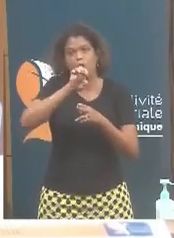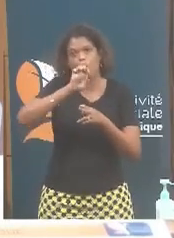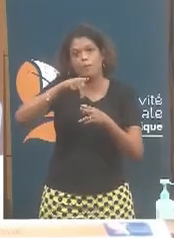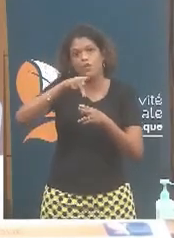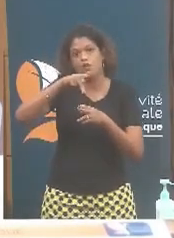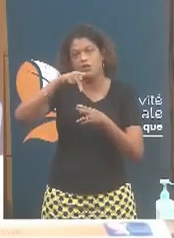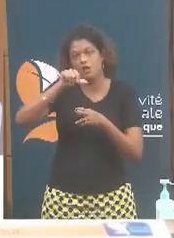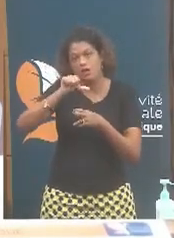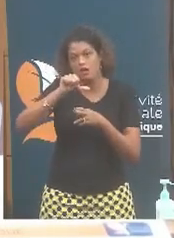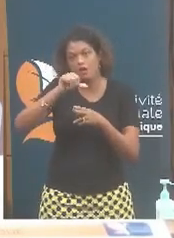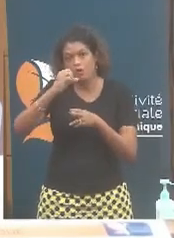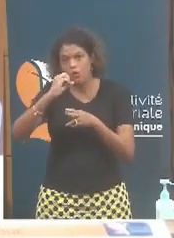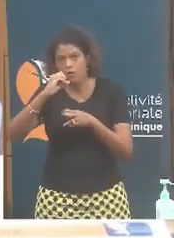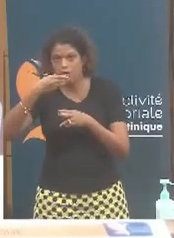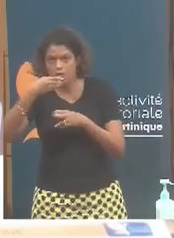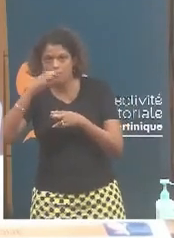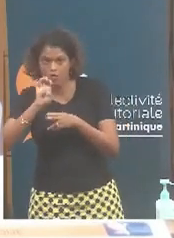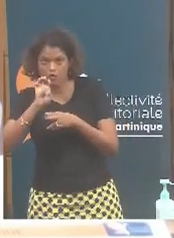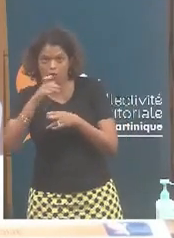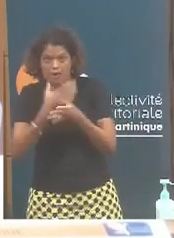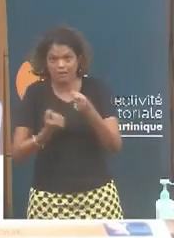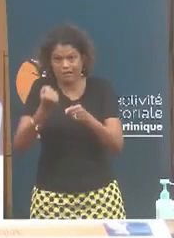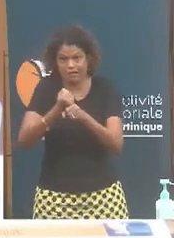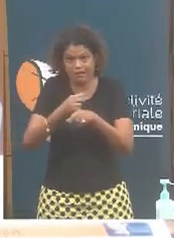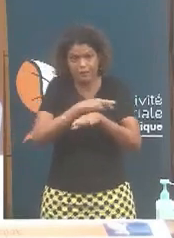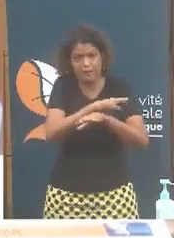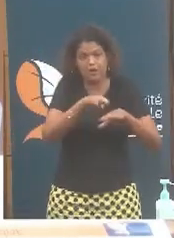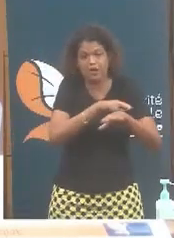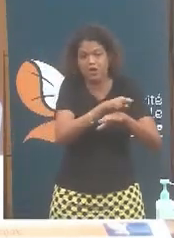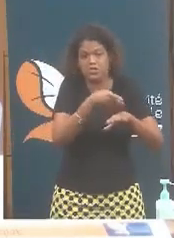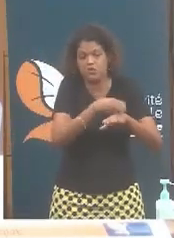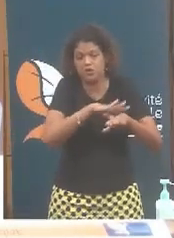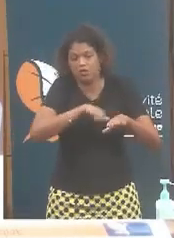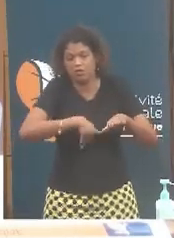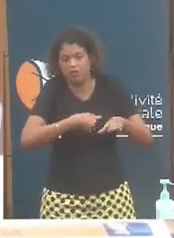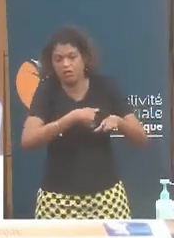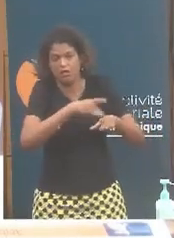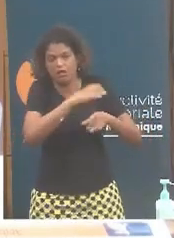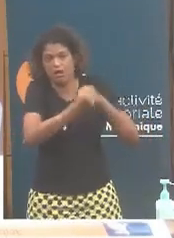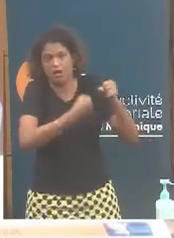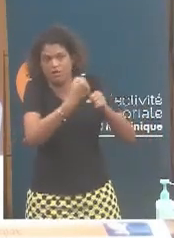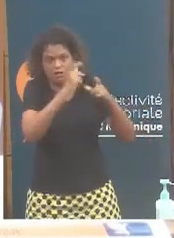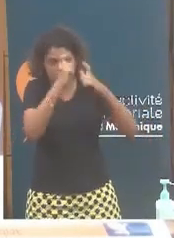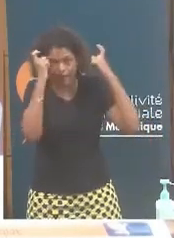EPA-OFE, qui avait été créé par la région un petit peu dans la dernière année de sa mandature.